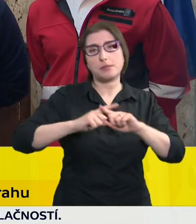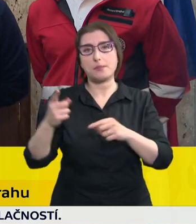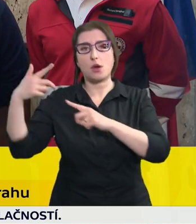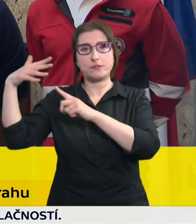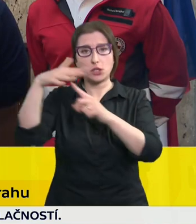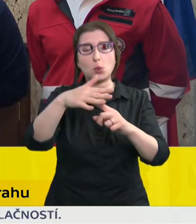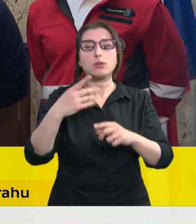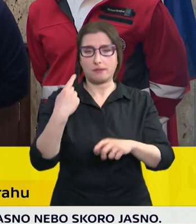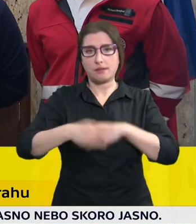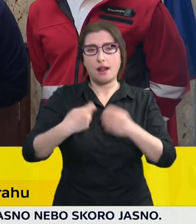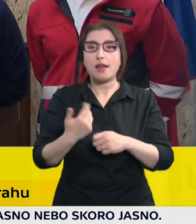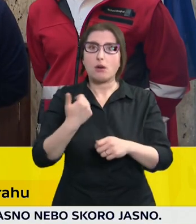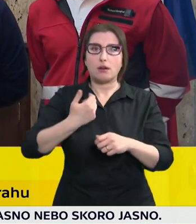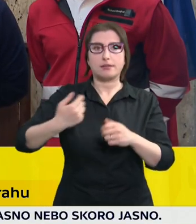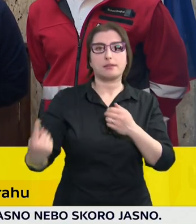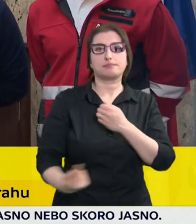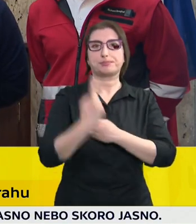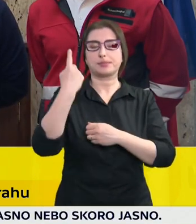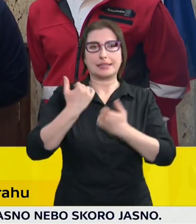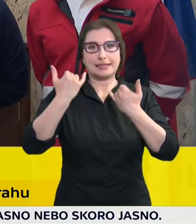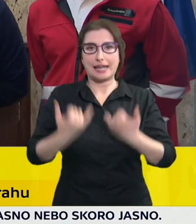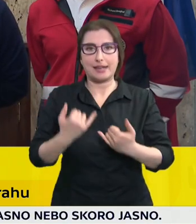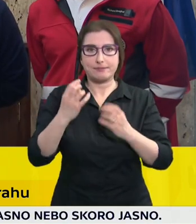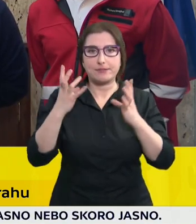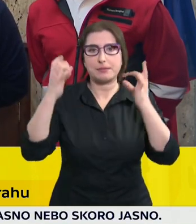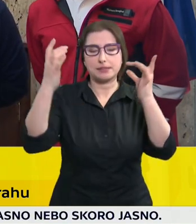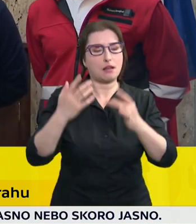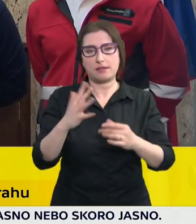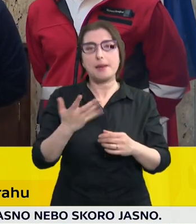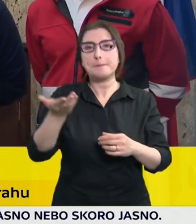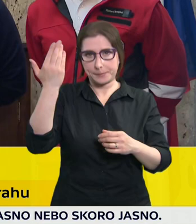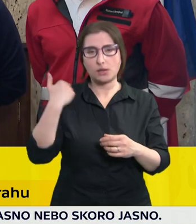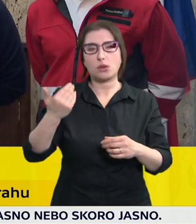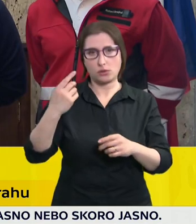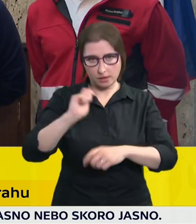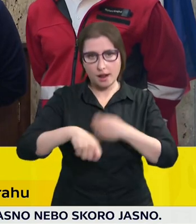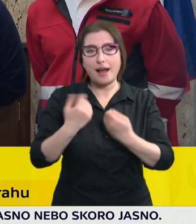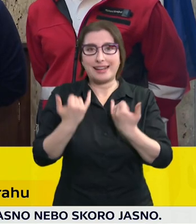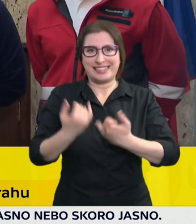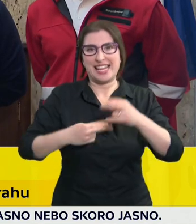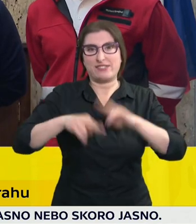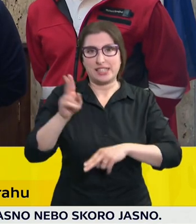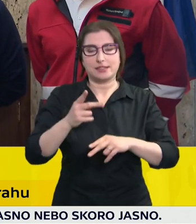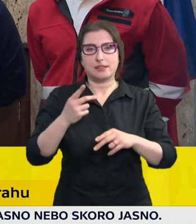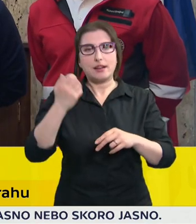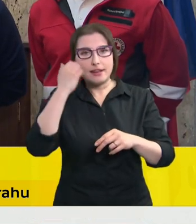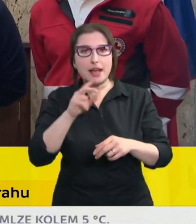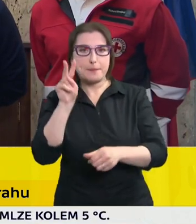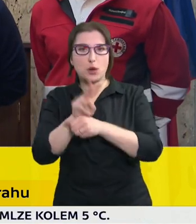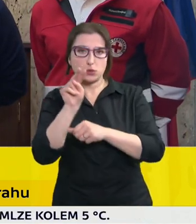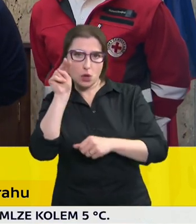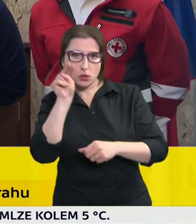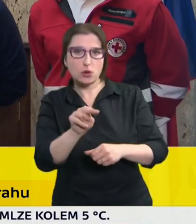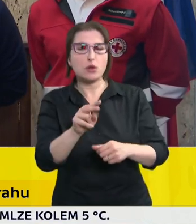Čili nebavíme se o nějakém fenoménu, který tady dříve nebyl, on tady byl. Akorát dneska je tomu věnována jaksi větší pozornost i s ohledem